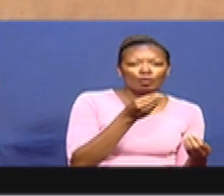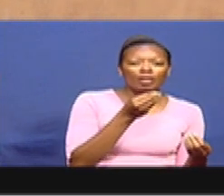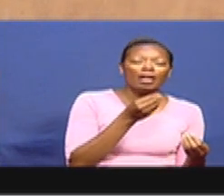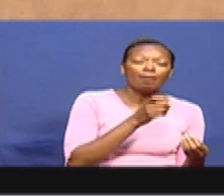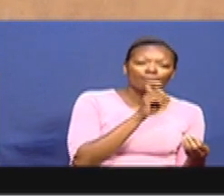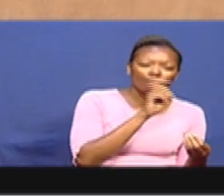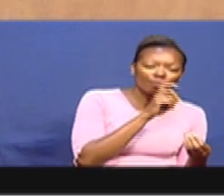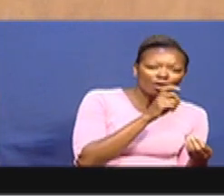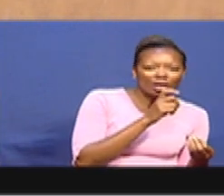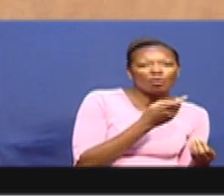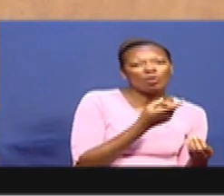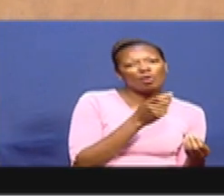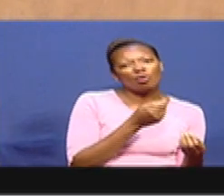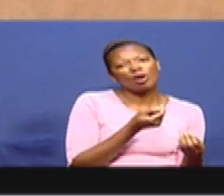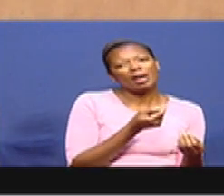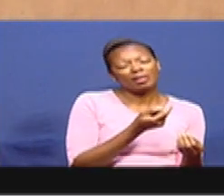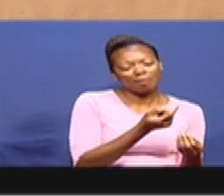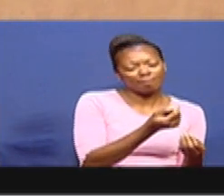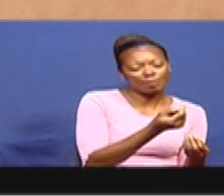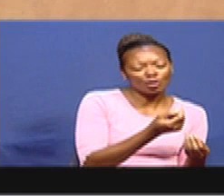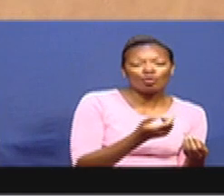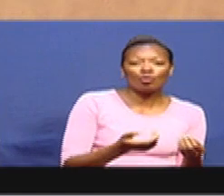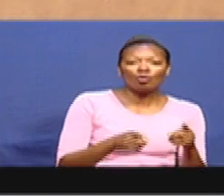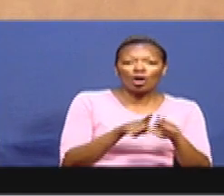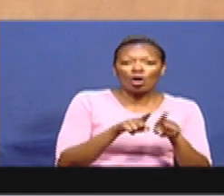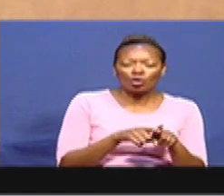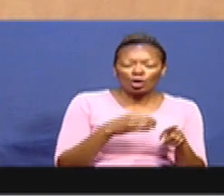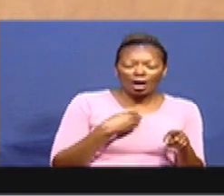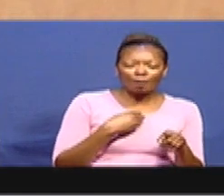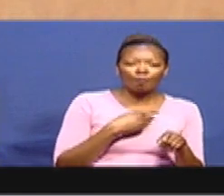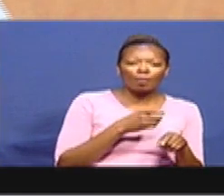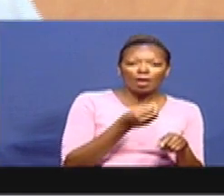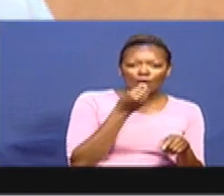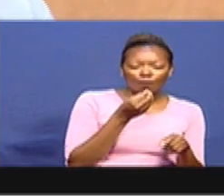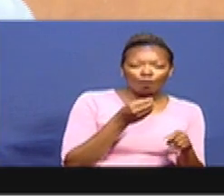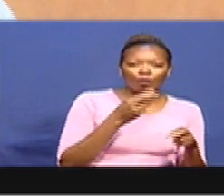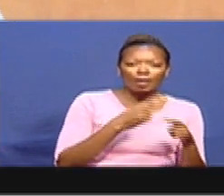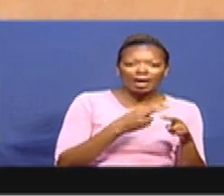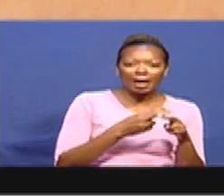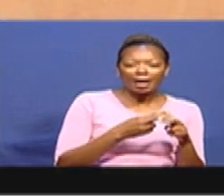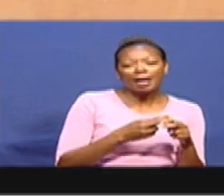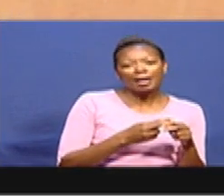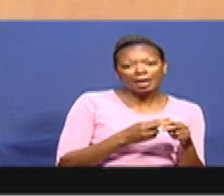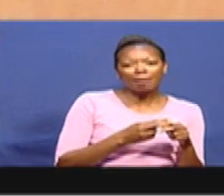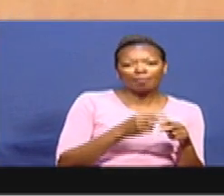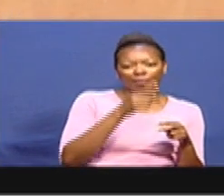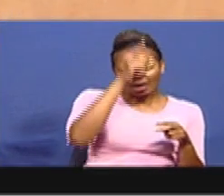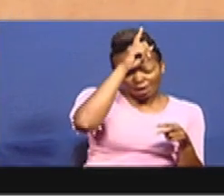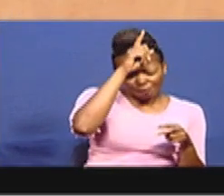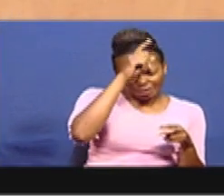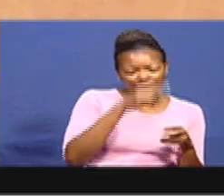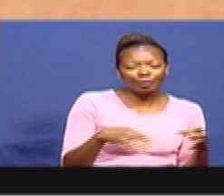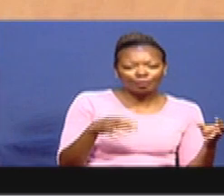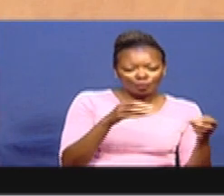janganya chikimas and some kienyeji. Desa chakule naitua kienyeji, tunachanganya ndani. Kwa